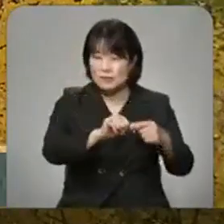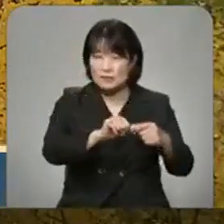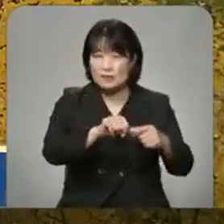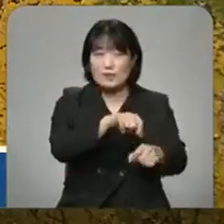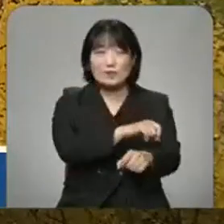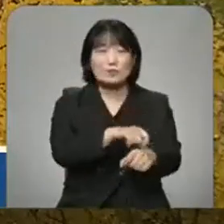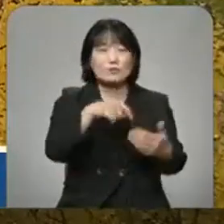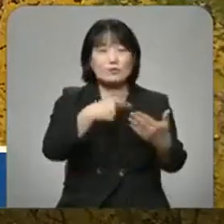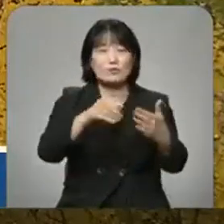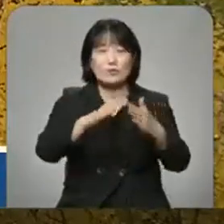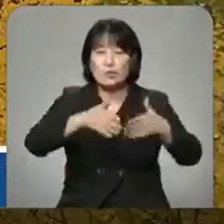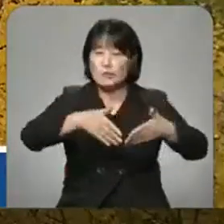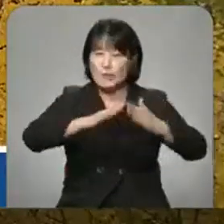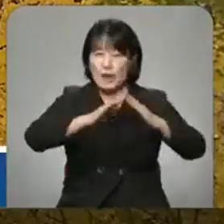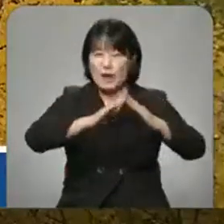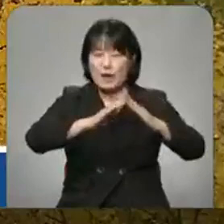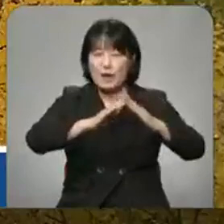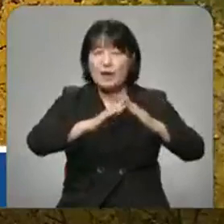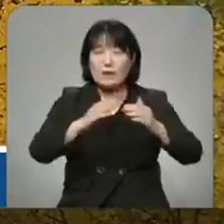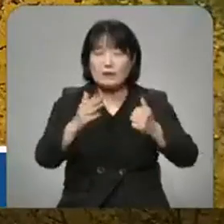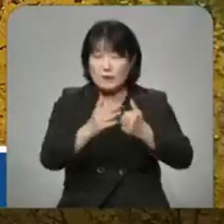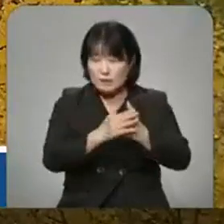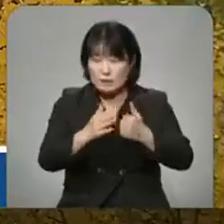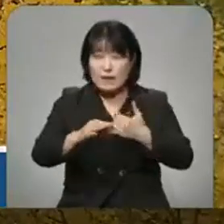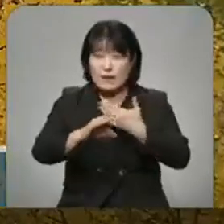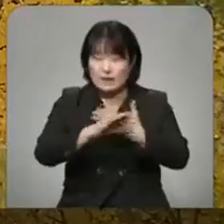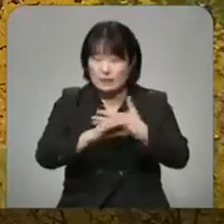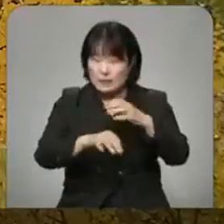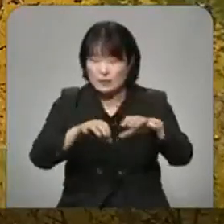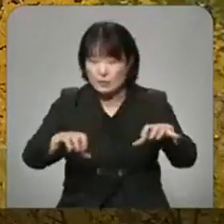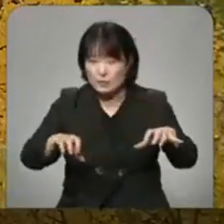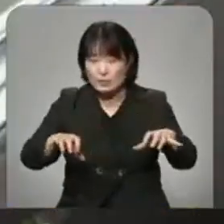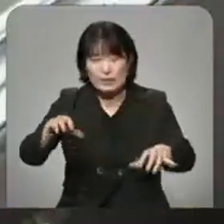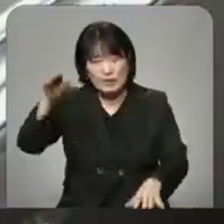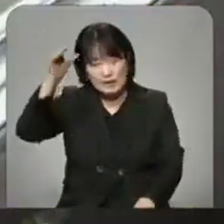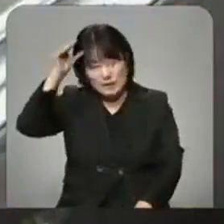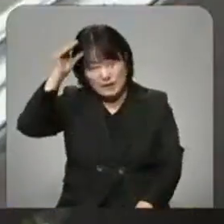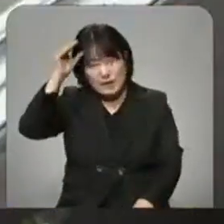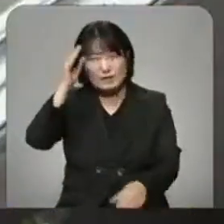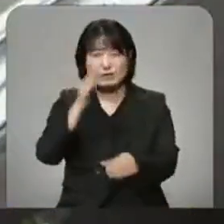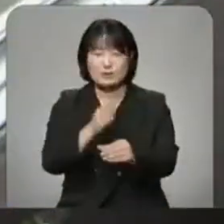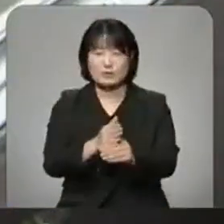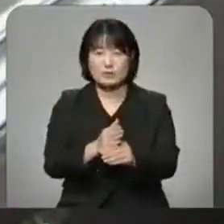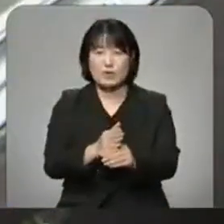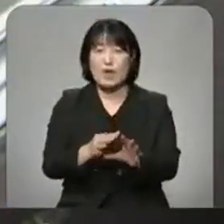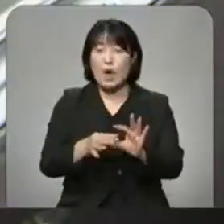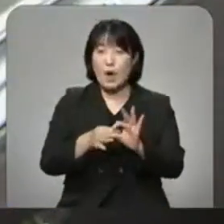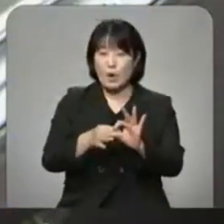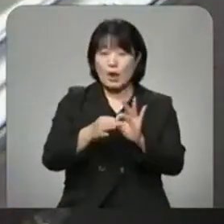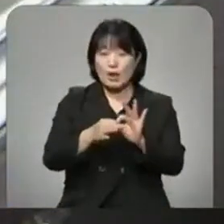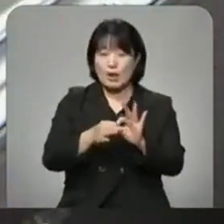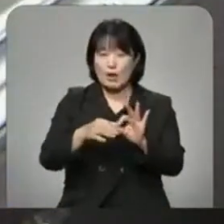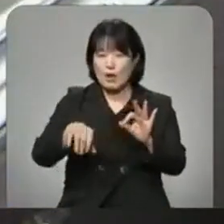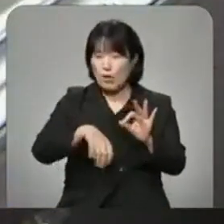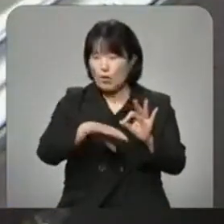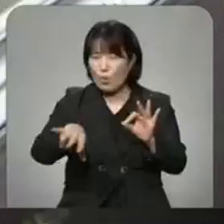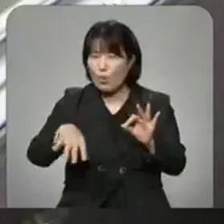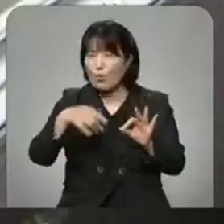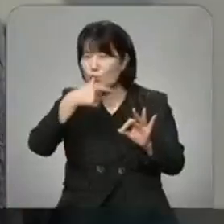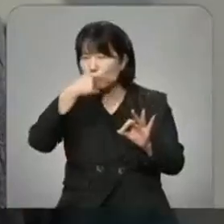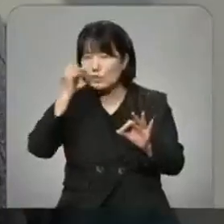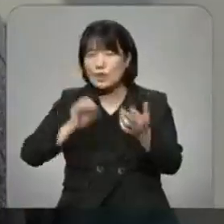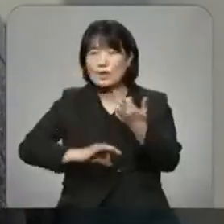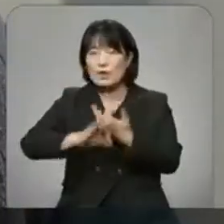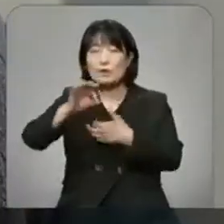특수교육원이 들어서는 건데 후보지로 거론된 지역사회에서는 기대가 큽니다. 특히 관련 시설이 상대적으로 부족한